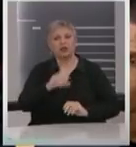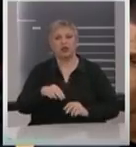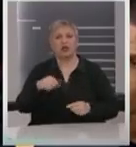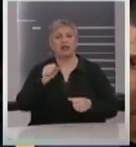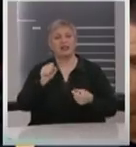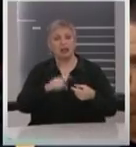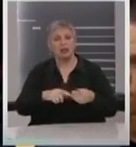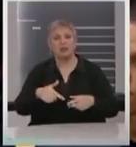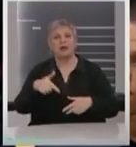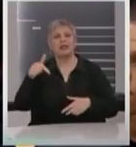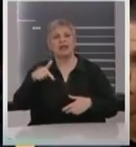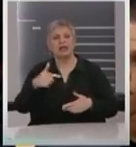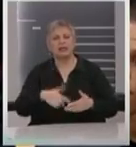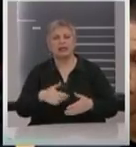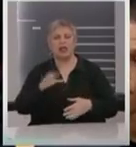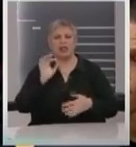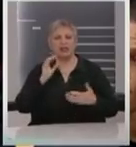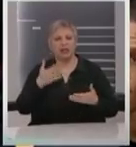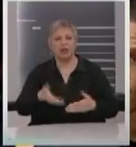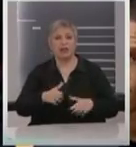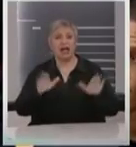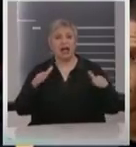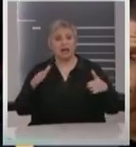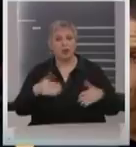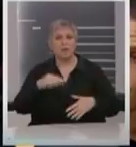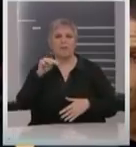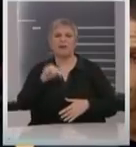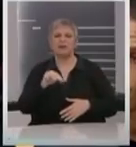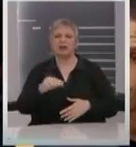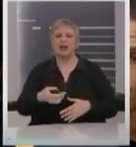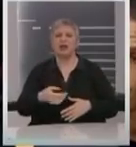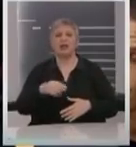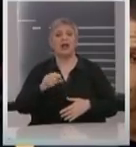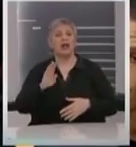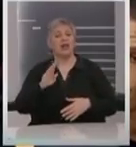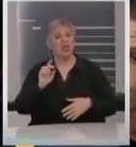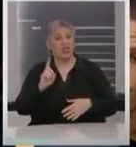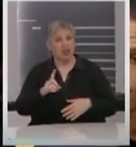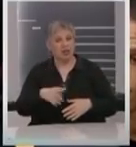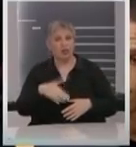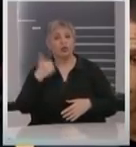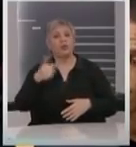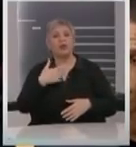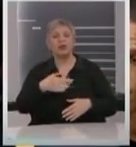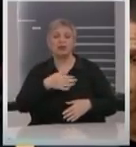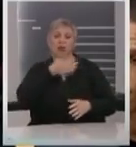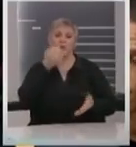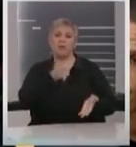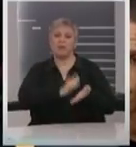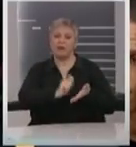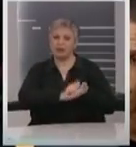Σαραντάπορο, Γιαννιτσά, Θεσσαλονίκη, Αετοράχη, Μανολιάσα, Μπιζάνη, Δρίσκος, όπου πέθανε ο Λορέντζος Μαβίλης.